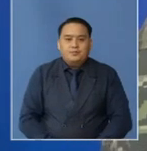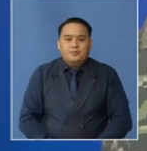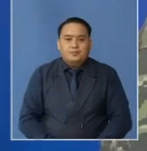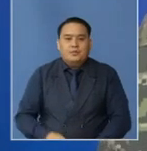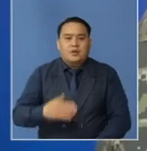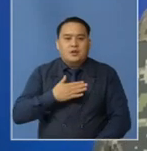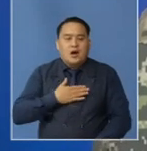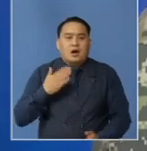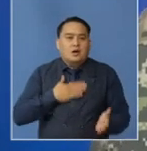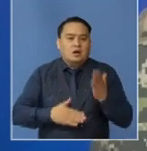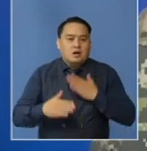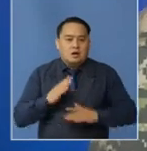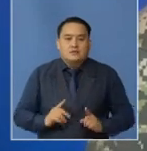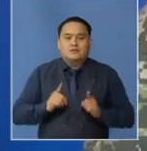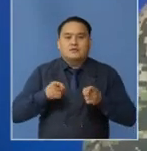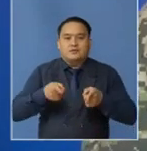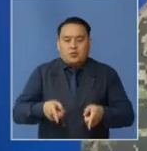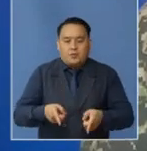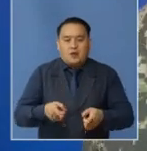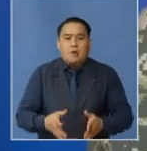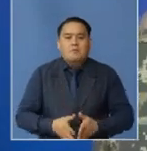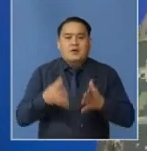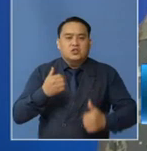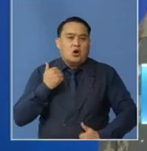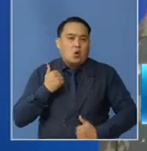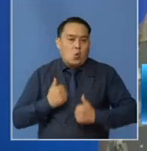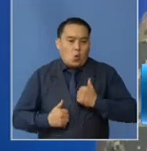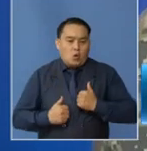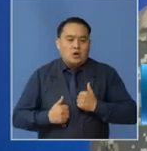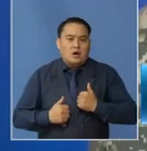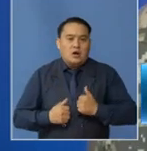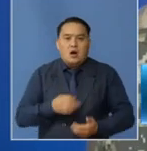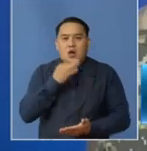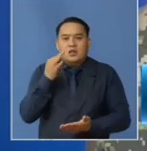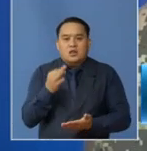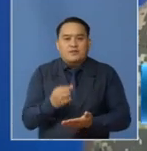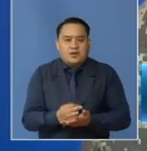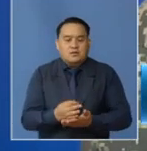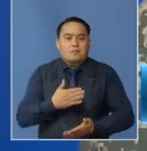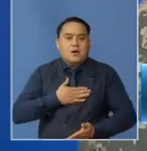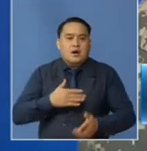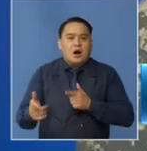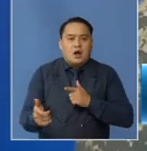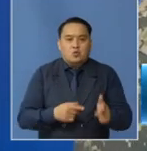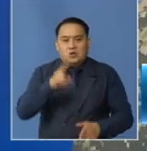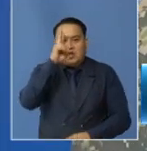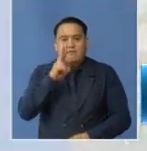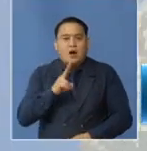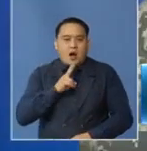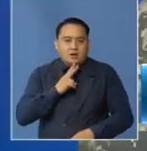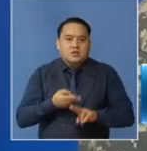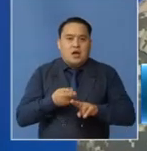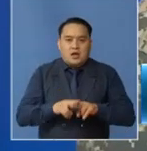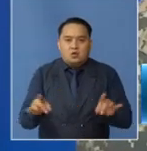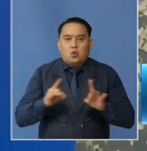Я очень рад вступить в ряды «Жас-Арбас». Это большая гордость, но в то же время ответственность. Мы готовились 2 месяца к этой